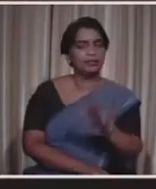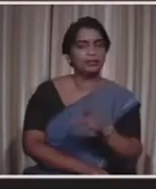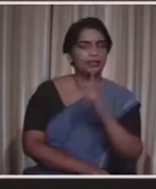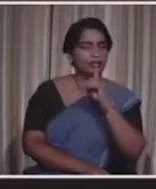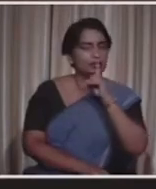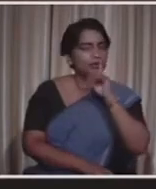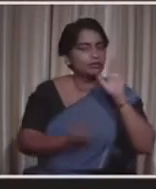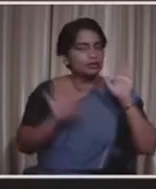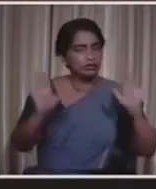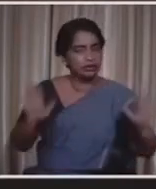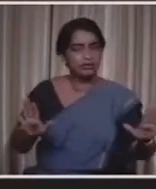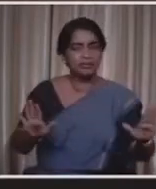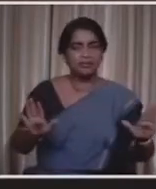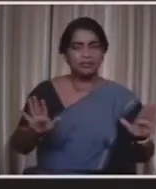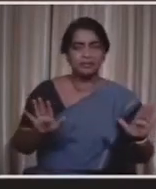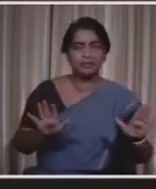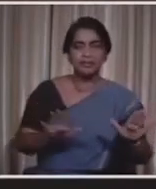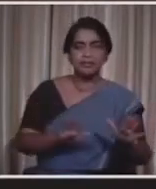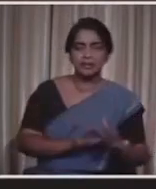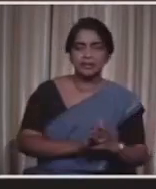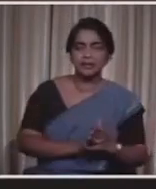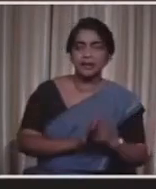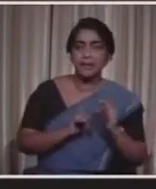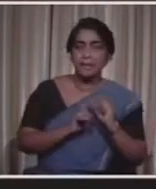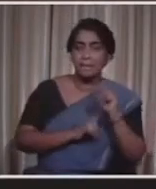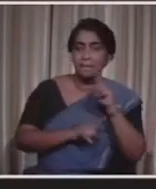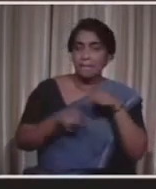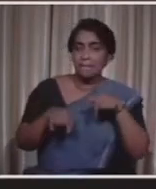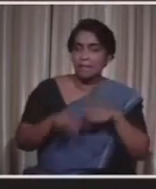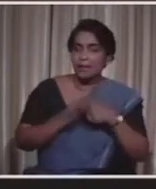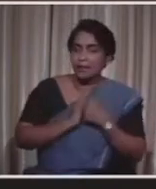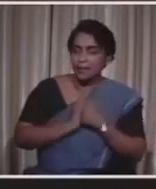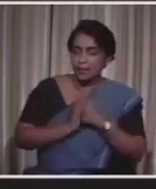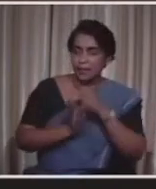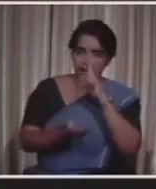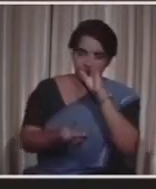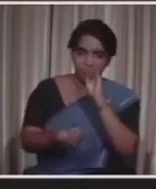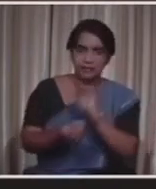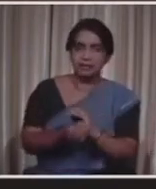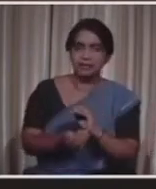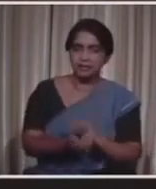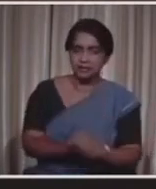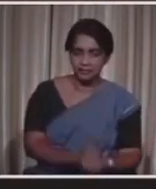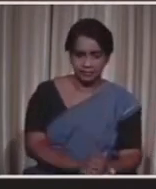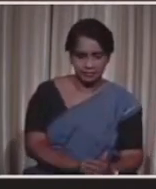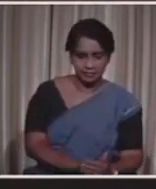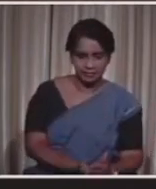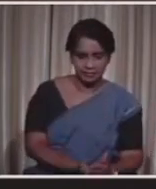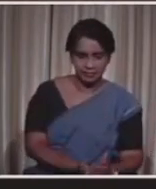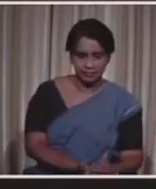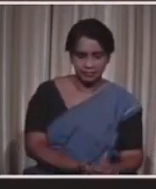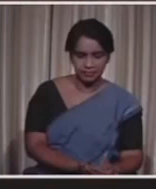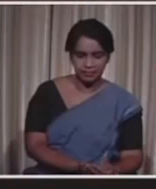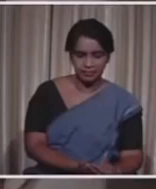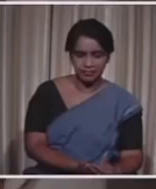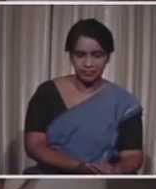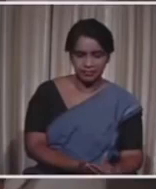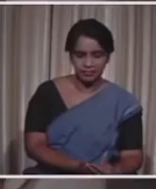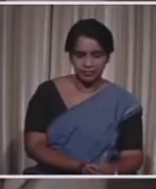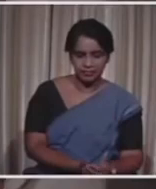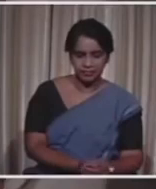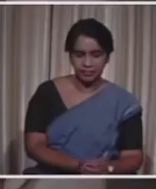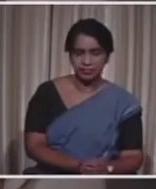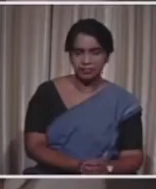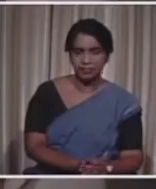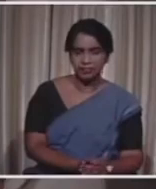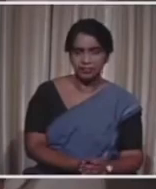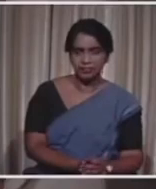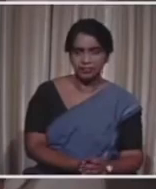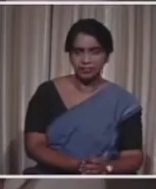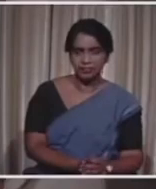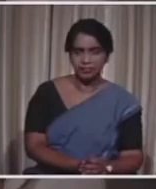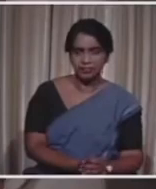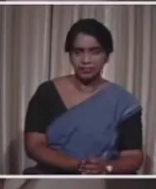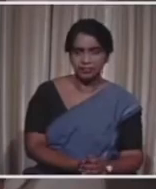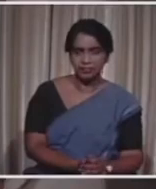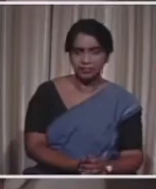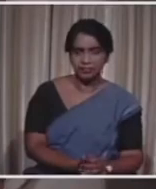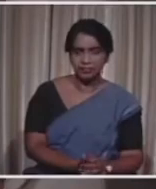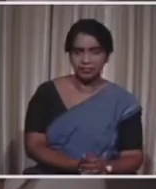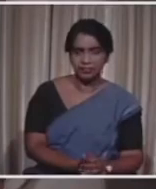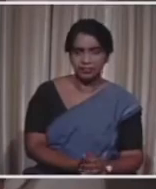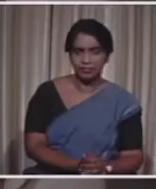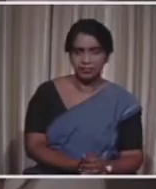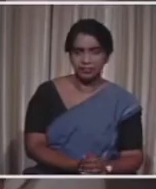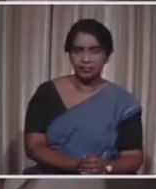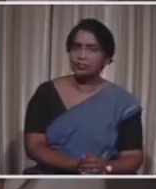කරුණාකරලා ඉන්න බලාගෙන. ස්වභාවයේ ගෞරවය රකින්න නිස්සද්ද වෙන්න. ඇයි මේ මගේ නිස්සද්ද වෙන්න. අයින්